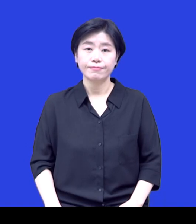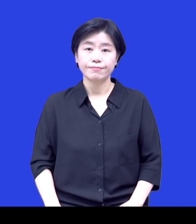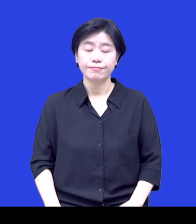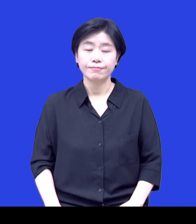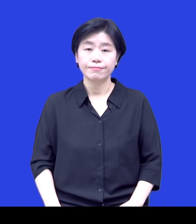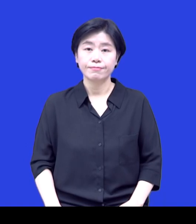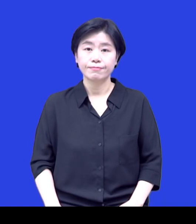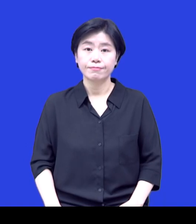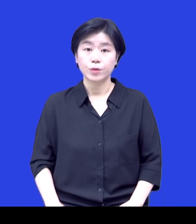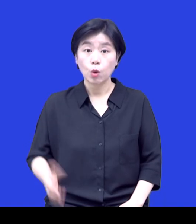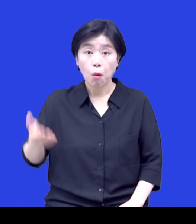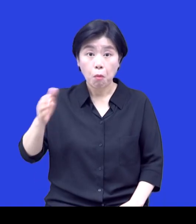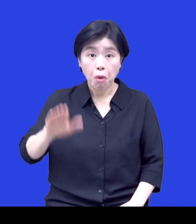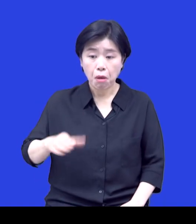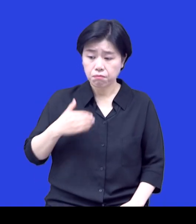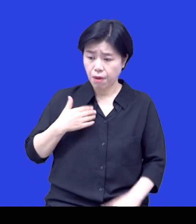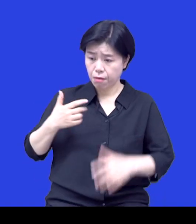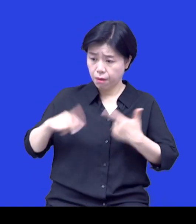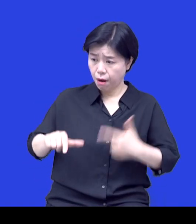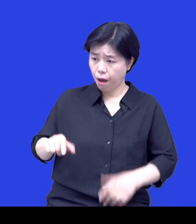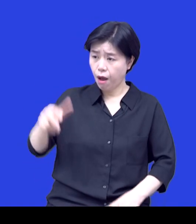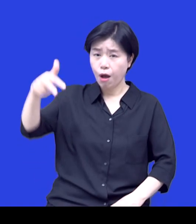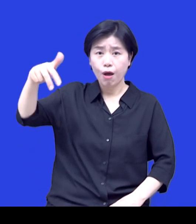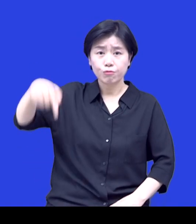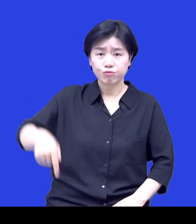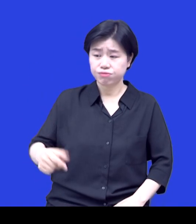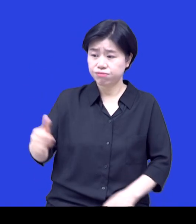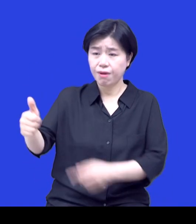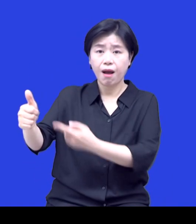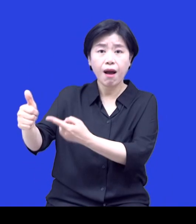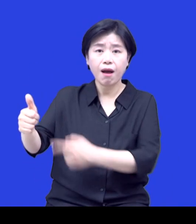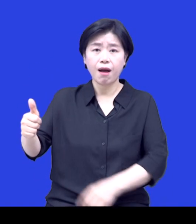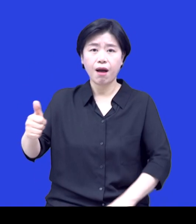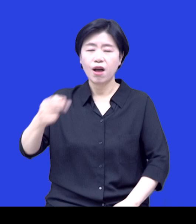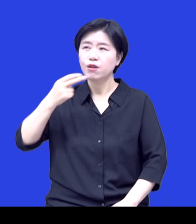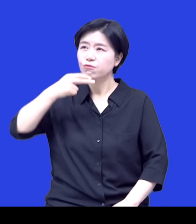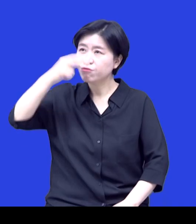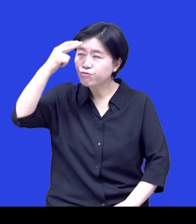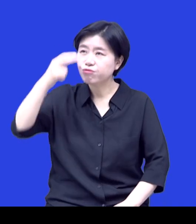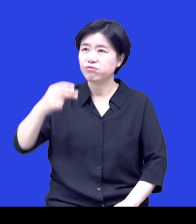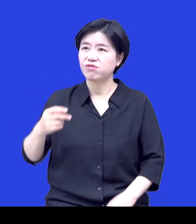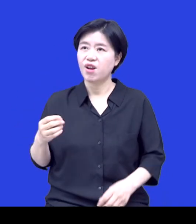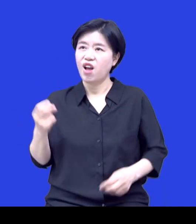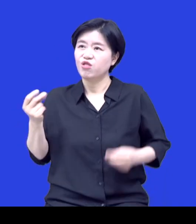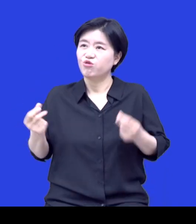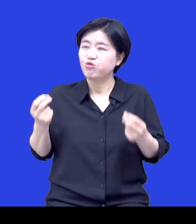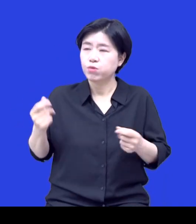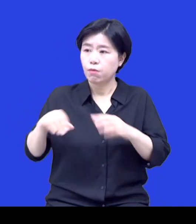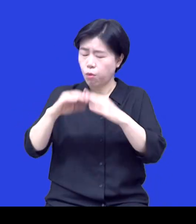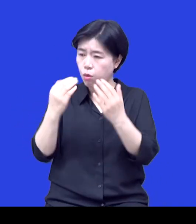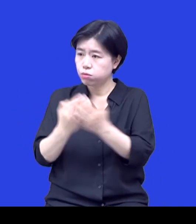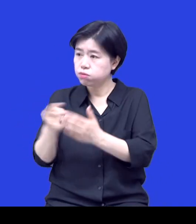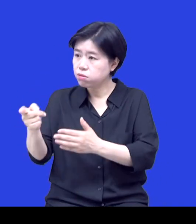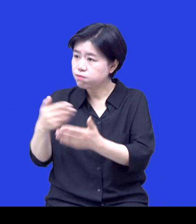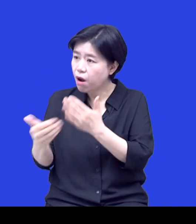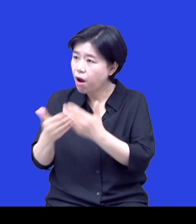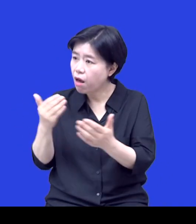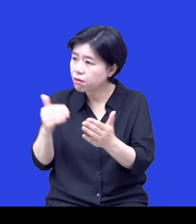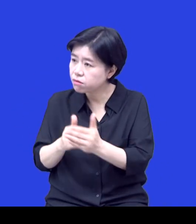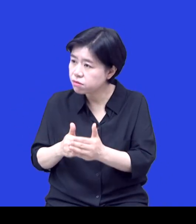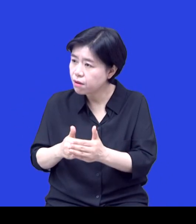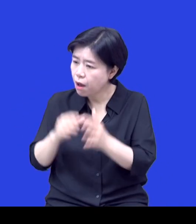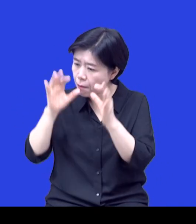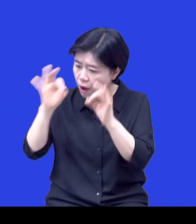그랬는데 이분은 한번 쫙 자유롭게 다 해보셨다 그래서 그래서 저에 비해서 억울하시다